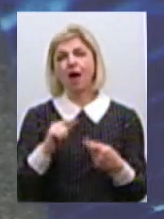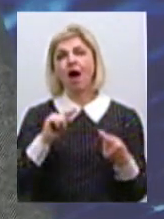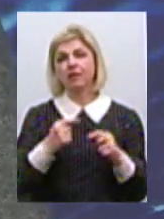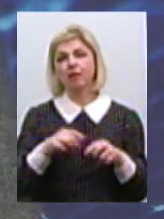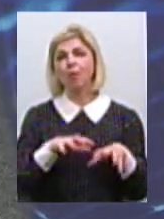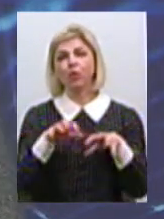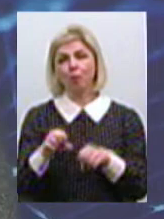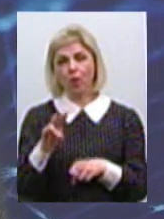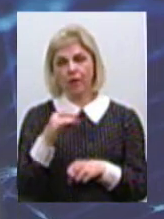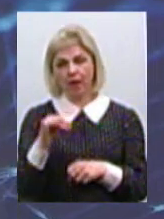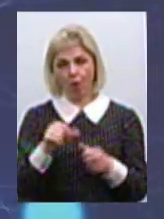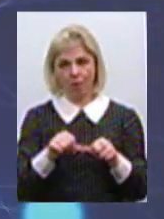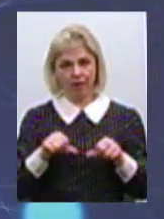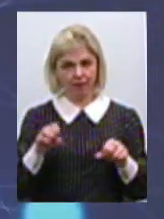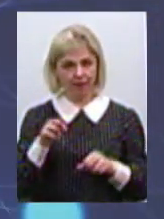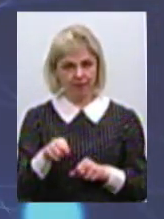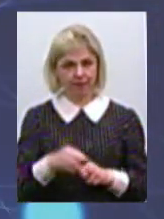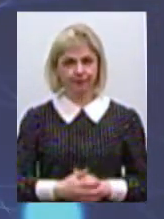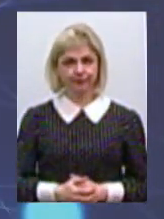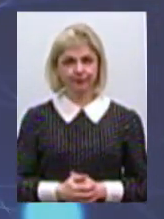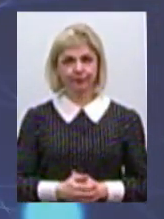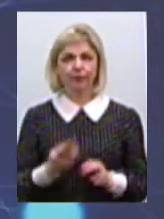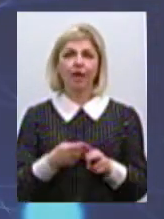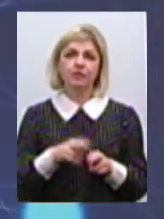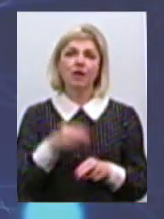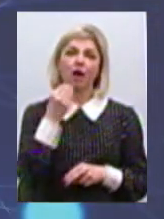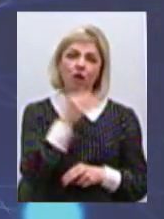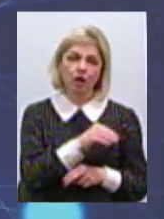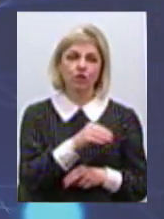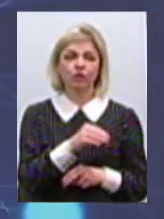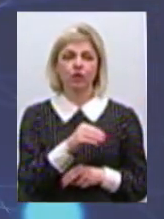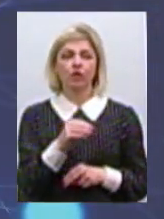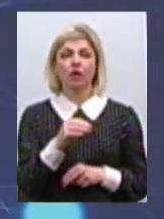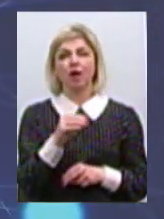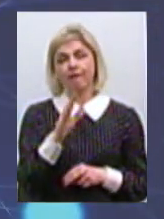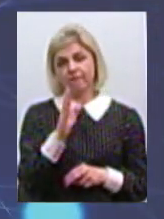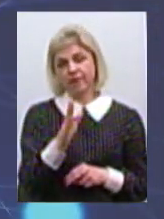комітеті. Ну, серпень – це краще, ніж вересень, тим більше жовтень.